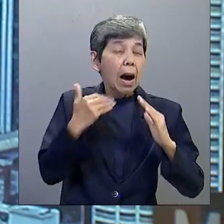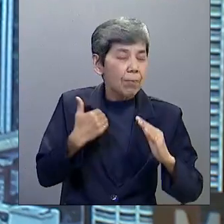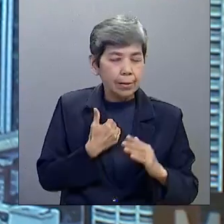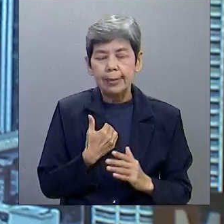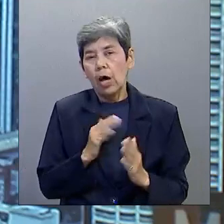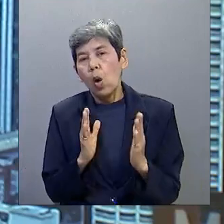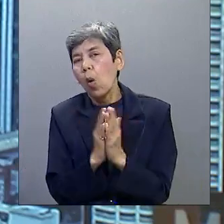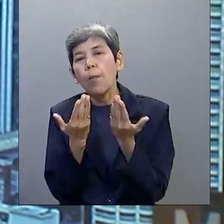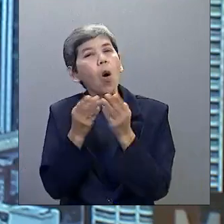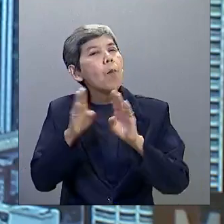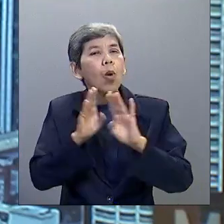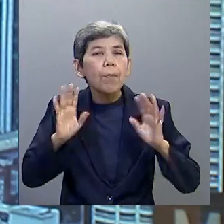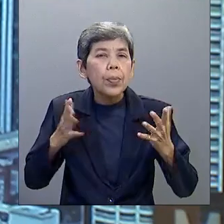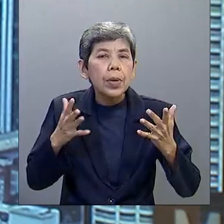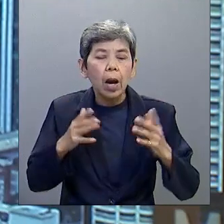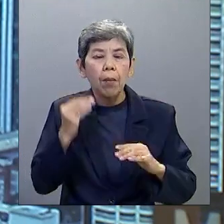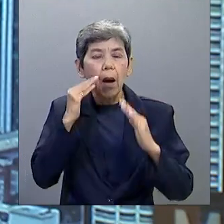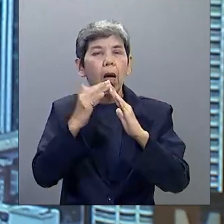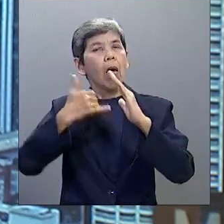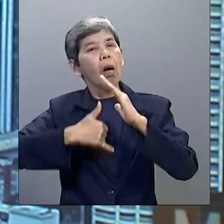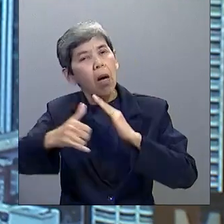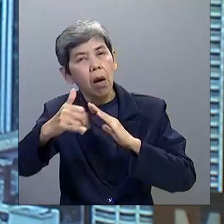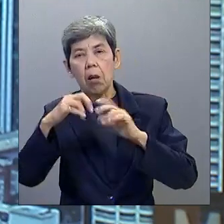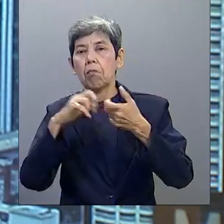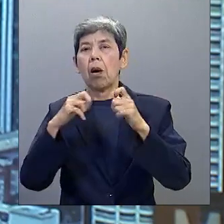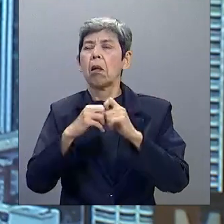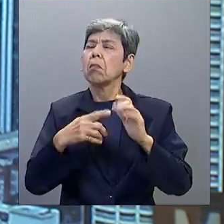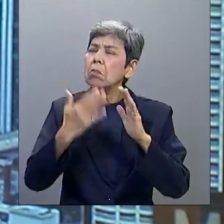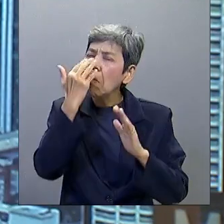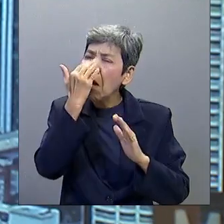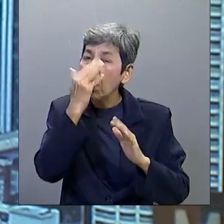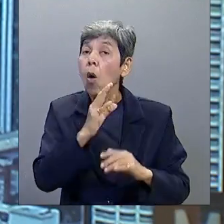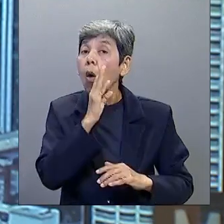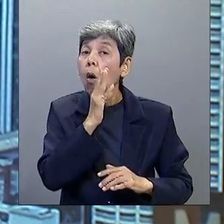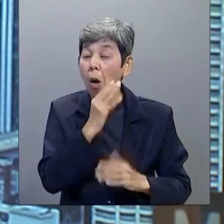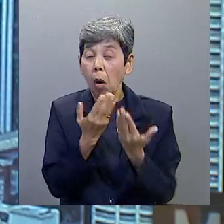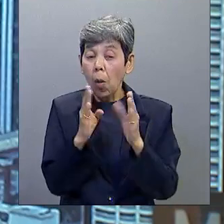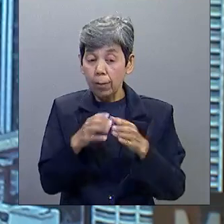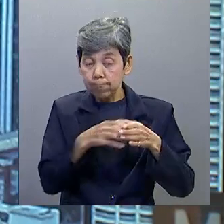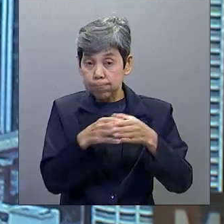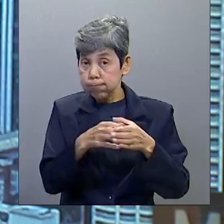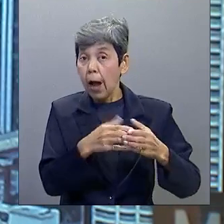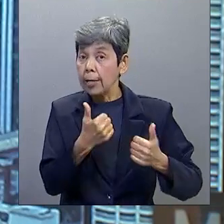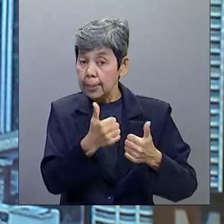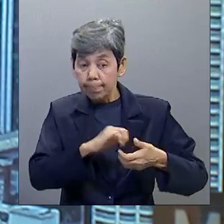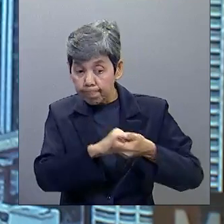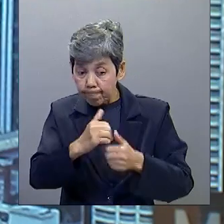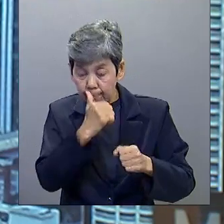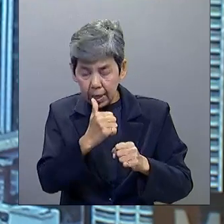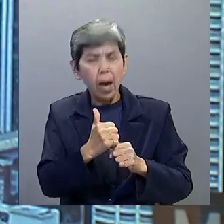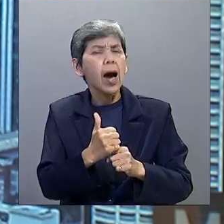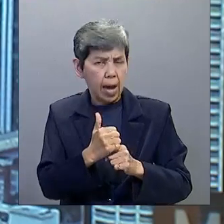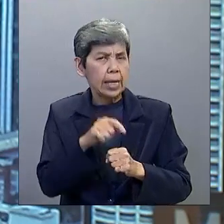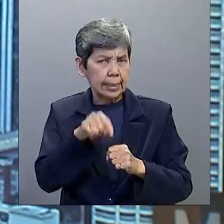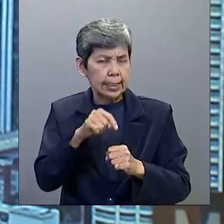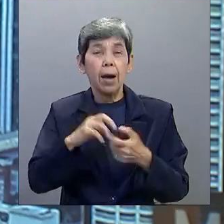ต่ไม่ได้อยู่เนาะไม่ได้อยู่ในบ้านไปอยู่นอกบ้านแทนปัญหาคือมันเกิดจากอะไรถ้าหากครอบครัวมีความมั่นคงแล้วอาจจะเป็นอีกหนึ่งสาเหตุ